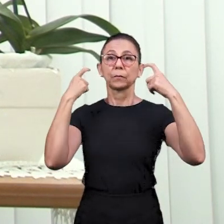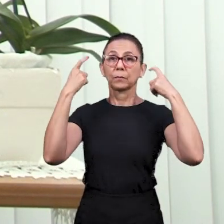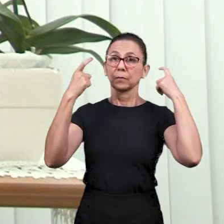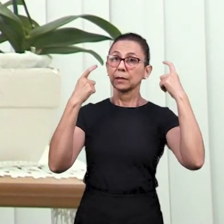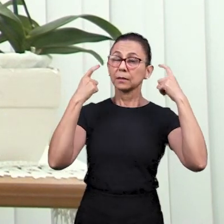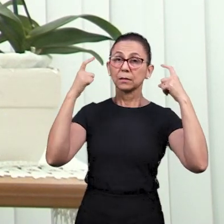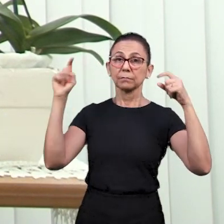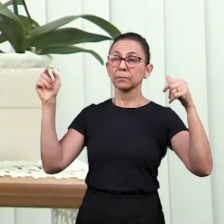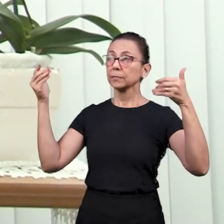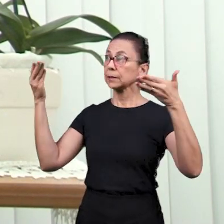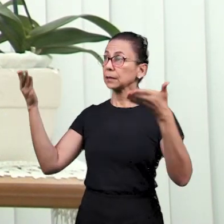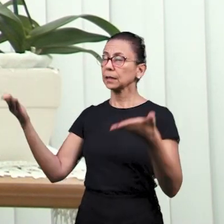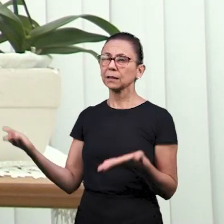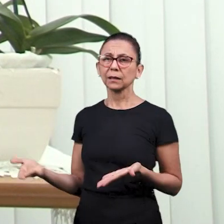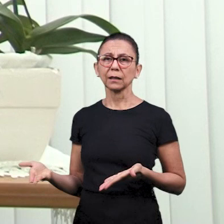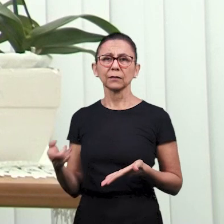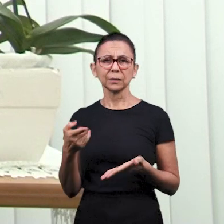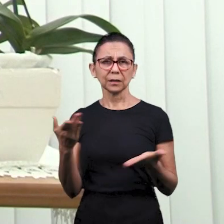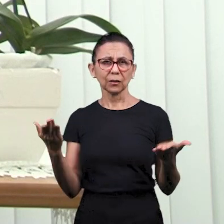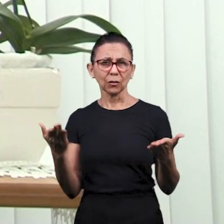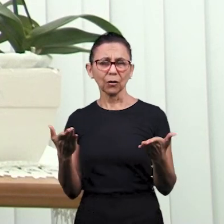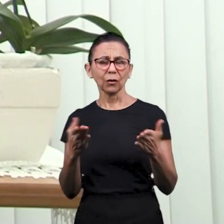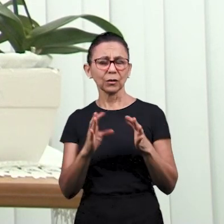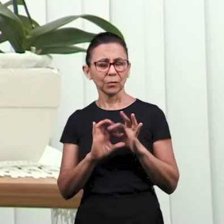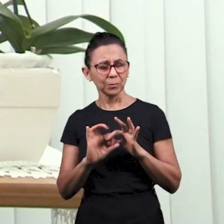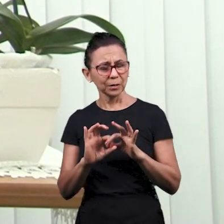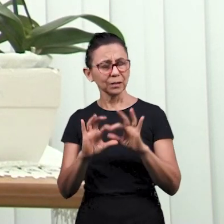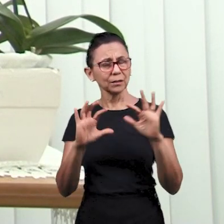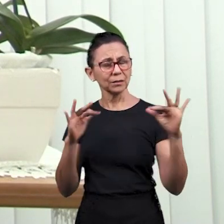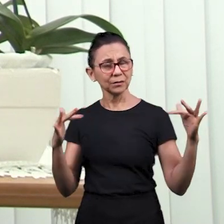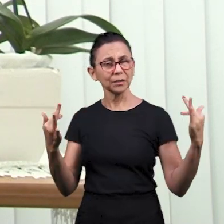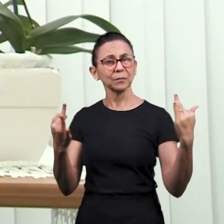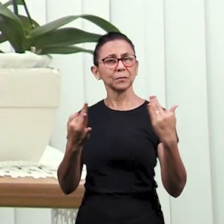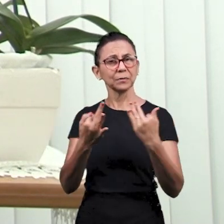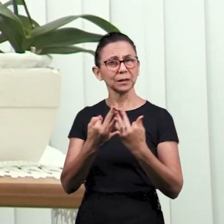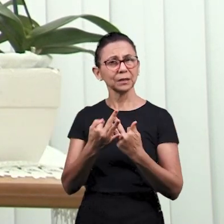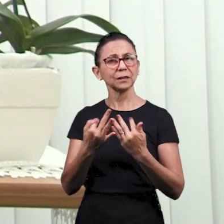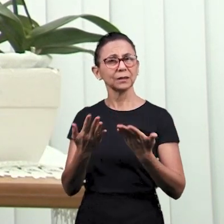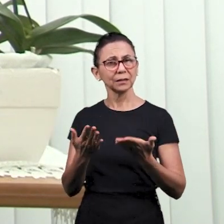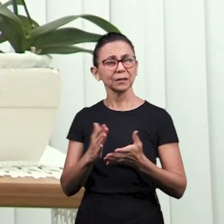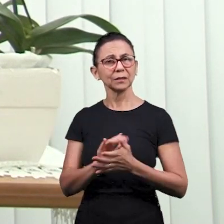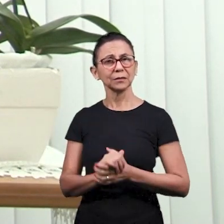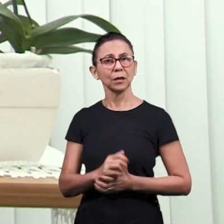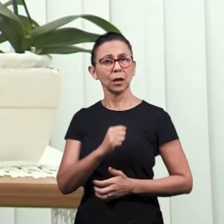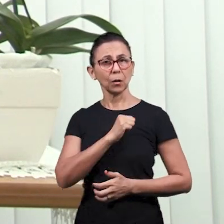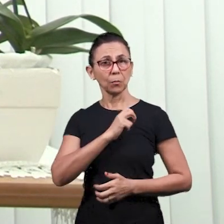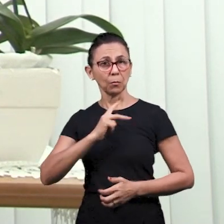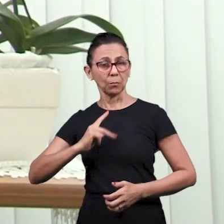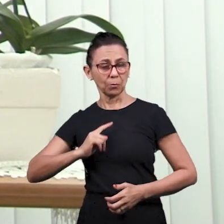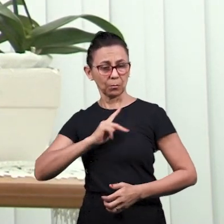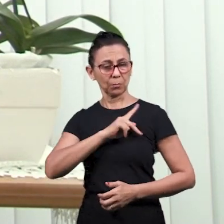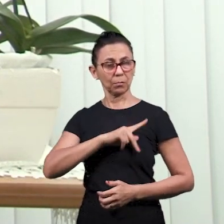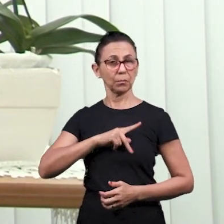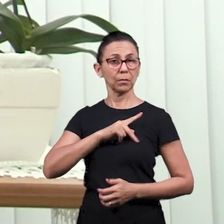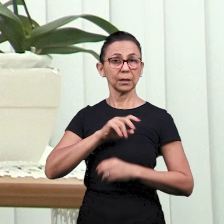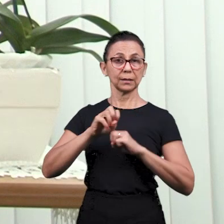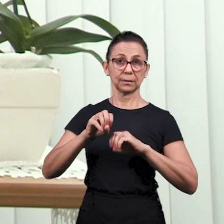момент вы сможете возложить и предать Господу, помолиться за вашу семью, за